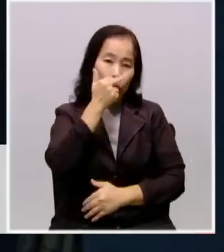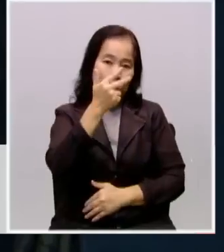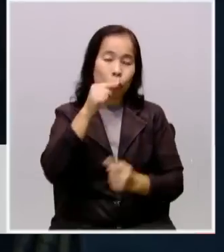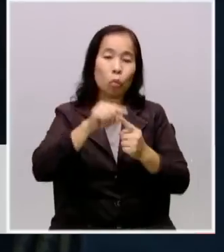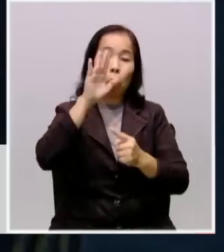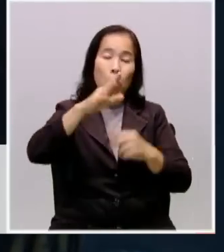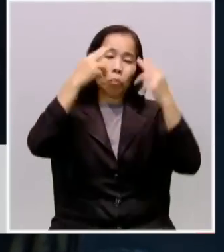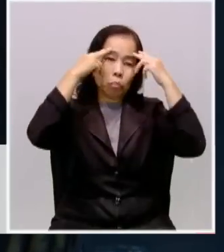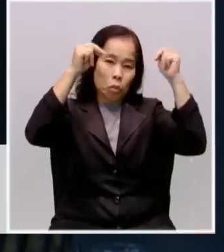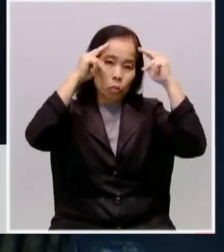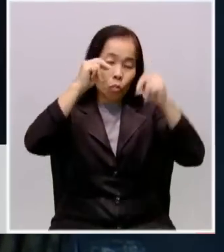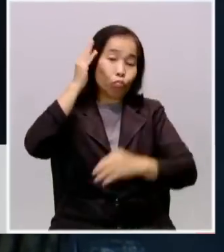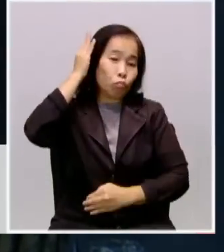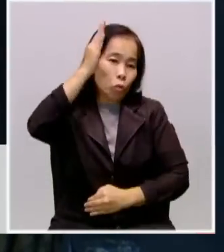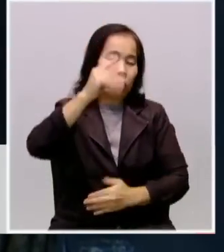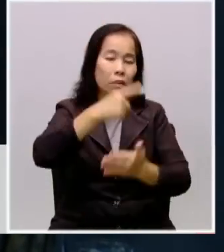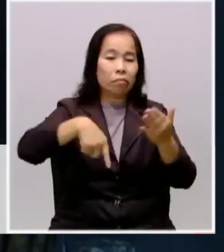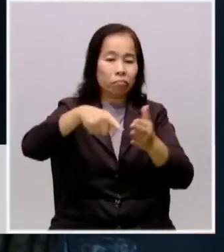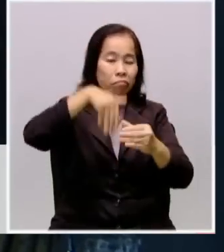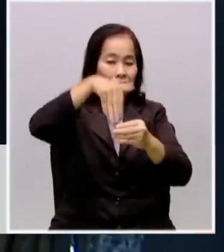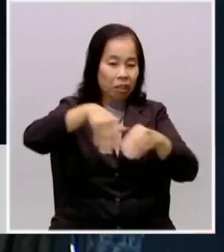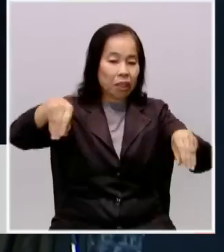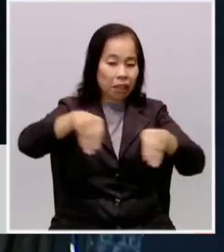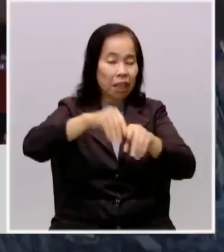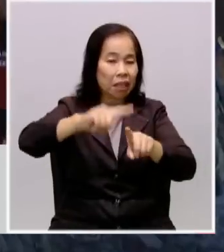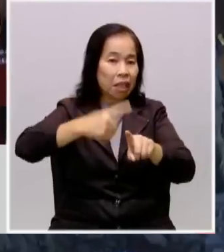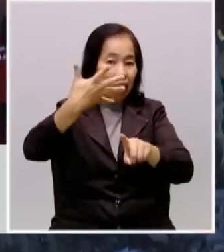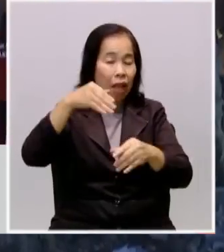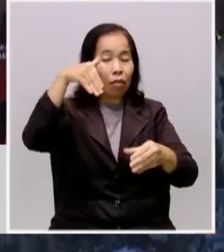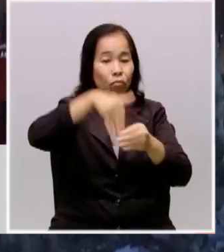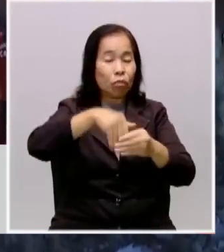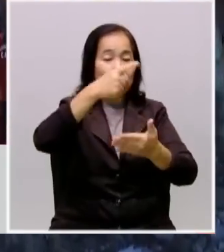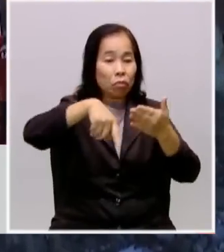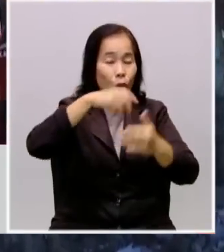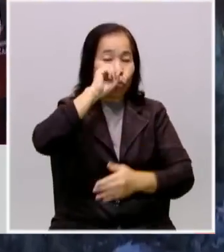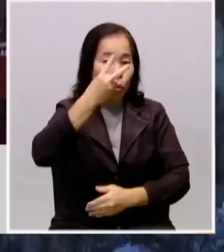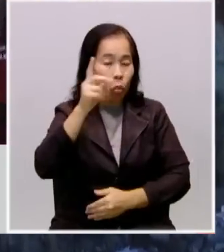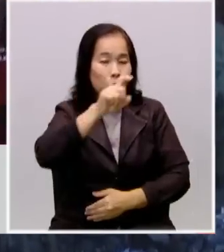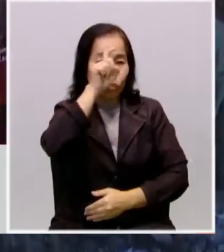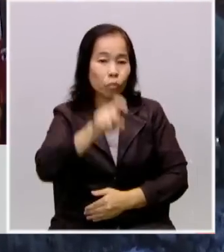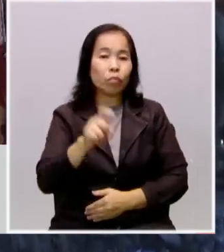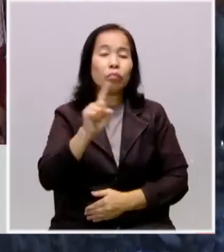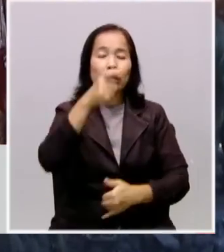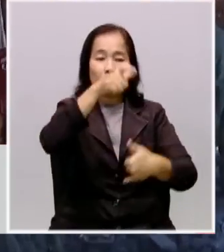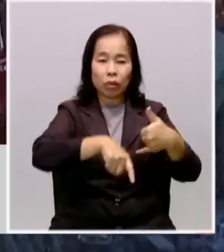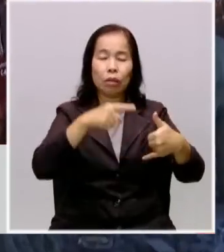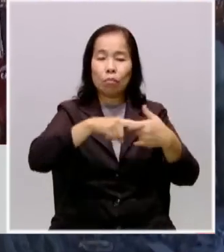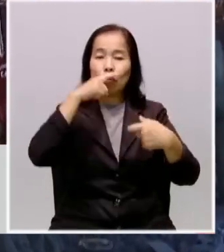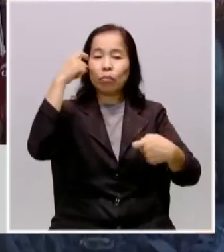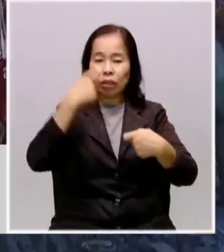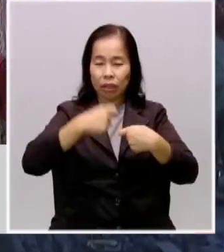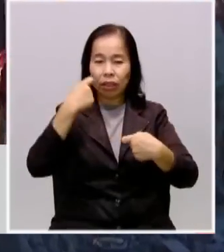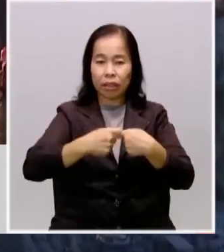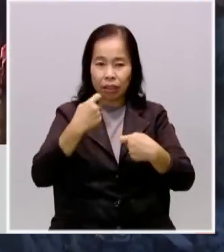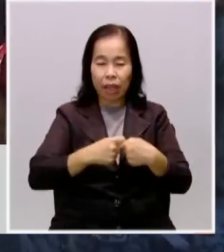วานในการเลือกตั้งที่จะมีขึ้นในเดือนพฤษภาคมซึ่งถูกกำหนดเอาไว้แล้วว่าจะเป็นการต่อสู้ที่ยากที่สุดในรอบ2ทศวรรษ